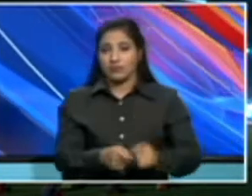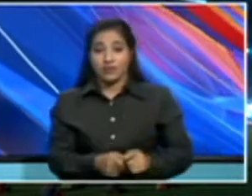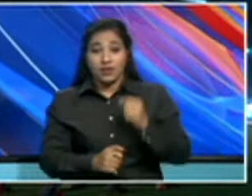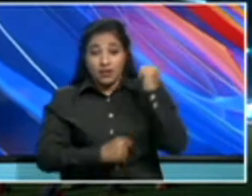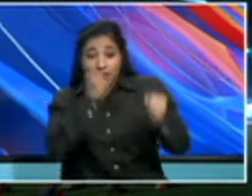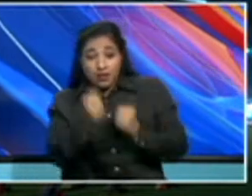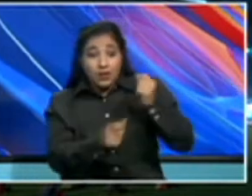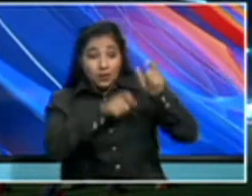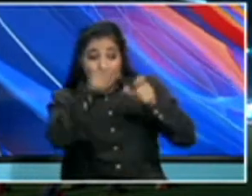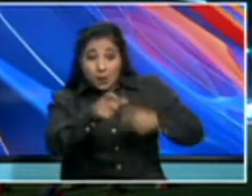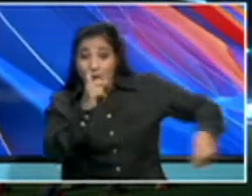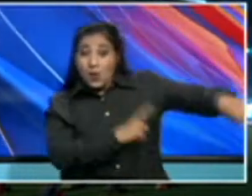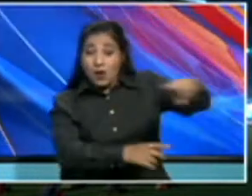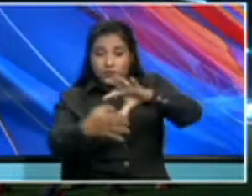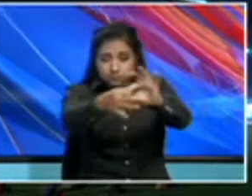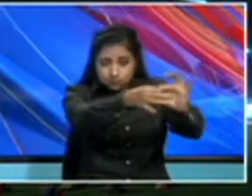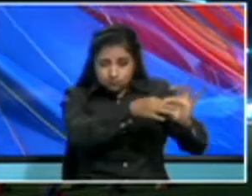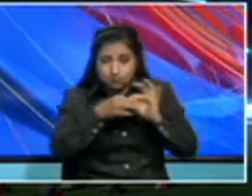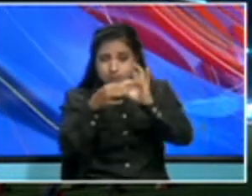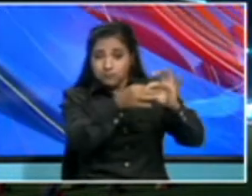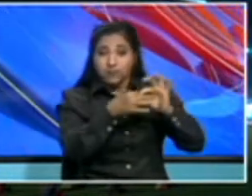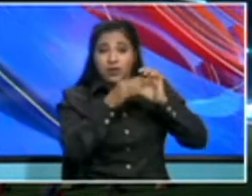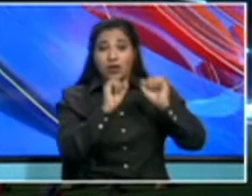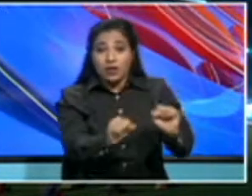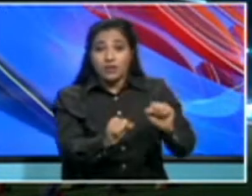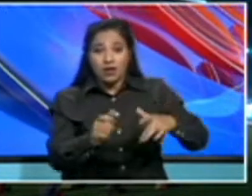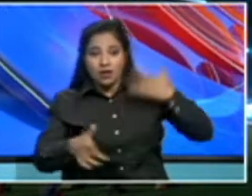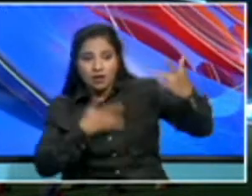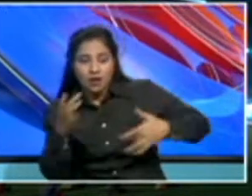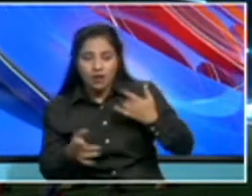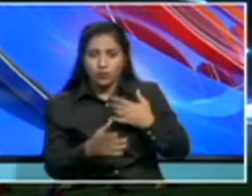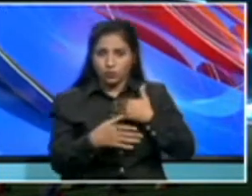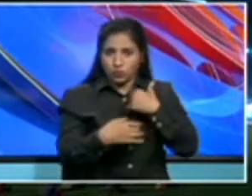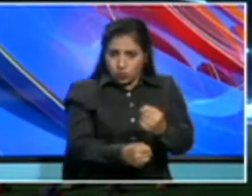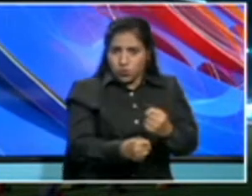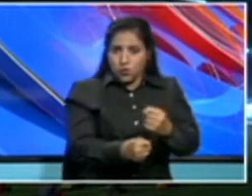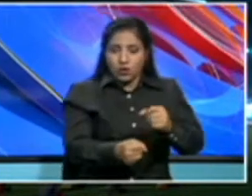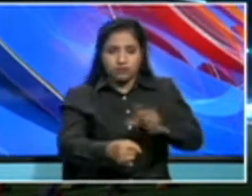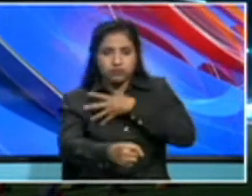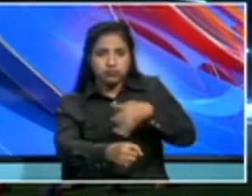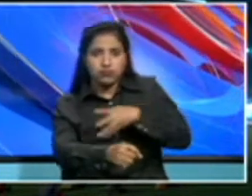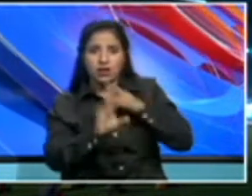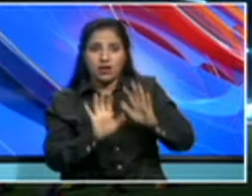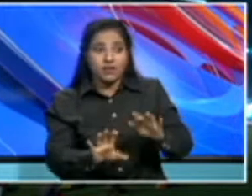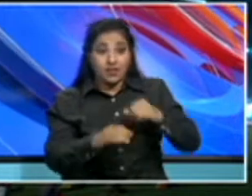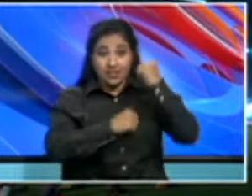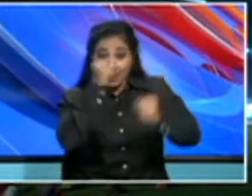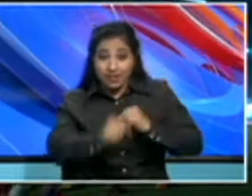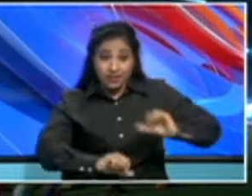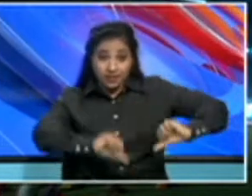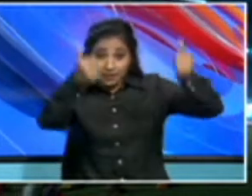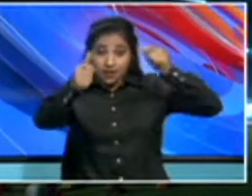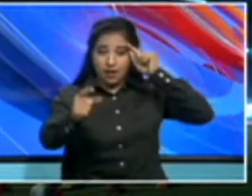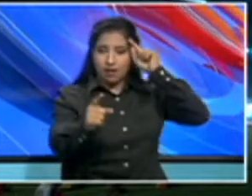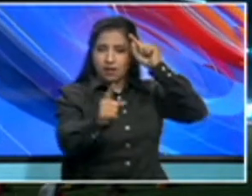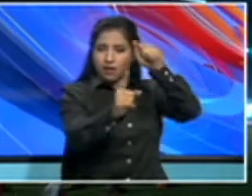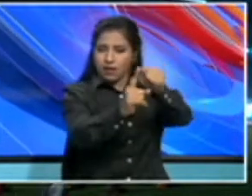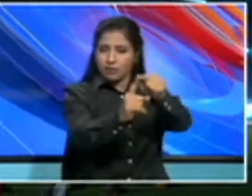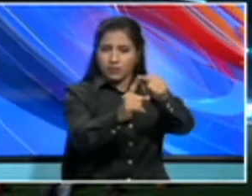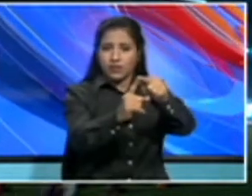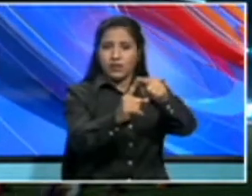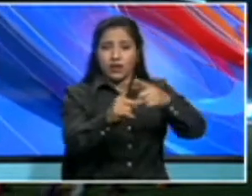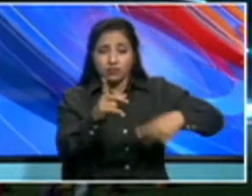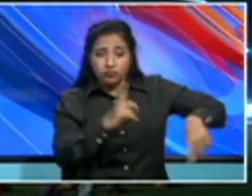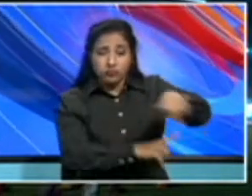खेल लोगों को एकजुट करता है, उनमें साहस और आत्मविश्वास का संचार करता है। खेल जीतने के जज्बे को, एकता